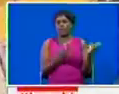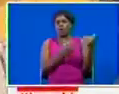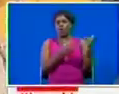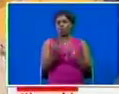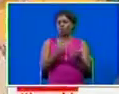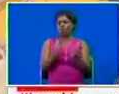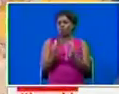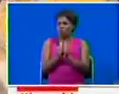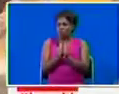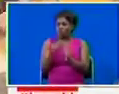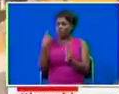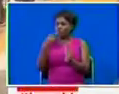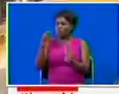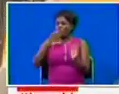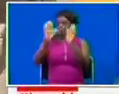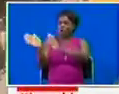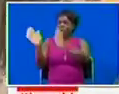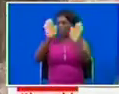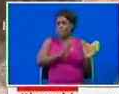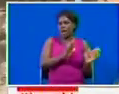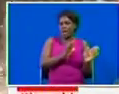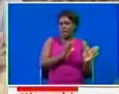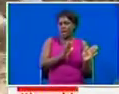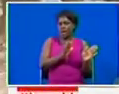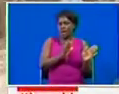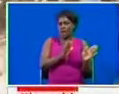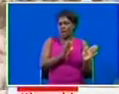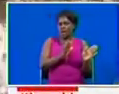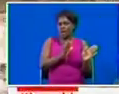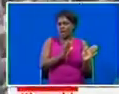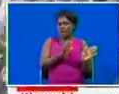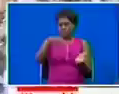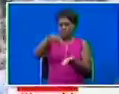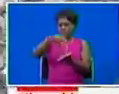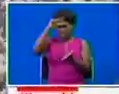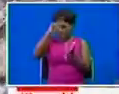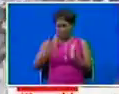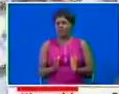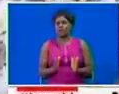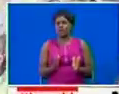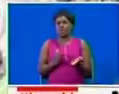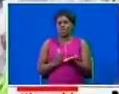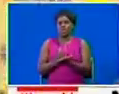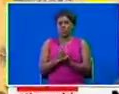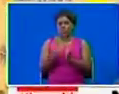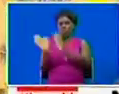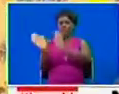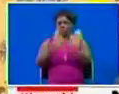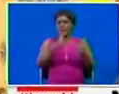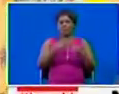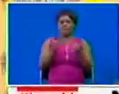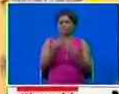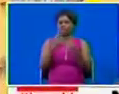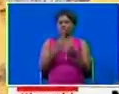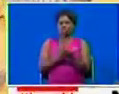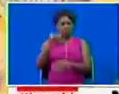na wavinya ndeti wa Waipa ambaye ana kesi mahakamani kuhusu uhalali wake kugombea ugavana wa Machakos kupitia chama hicho. Hata hivyo, akizungumza kwa